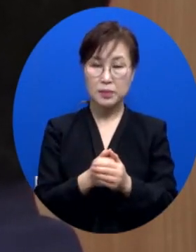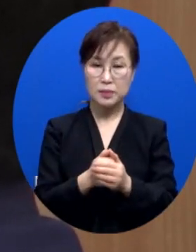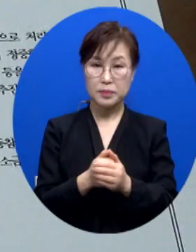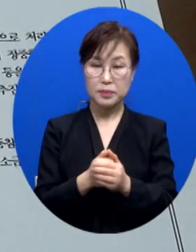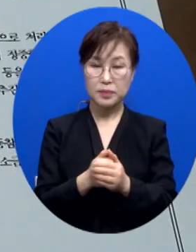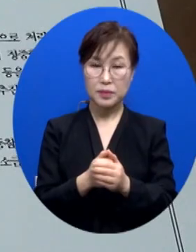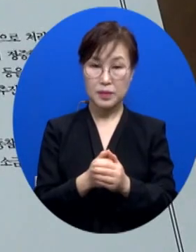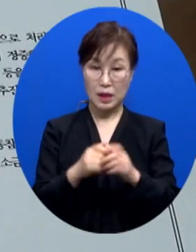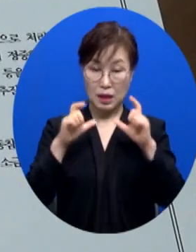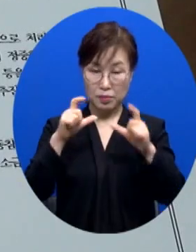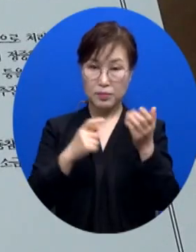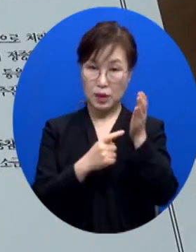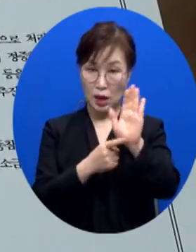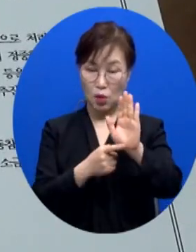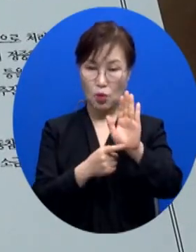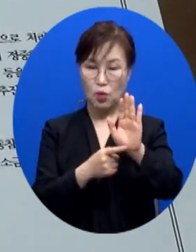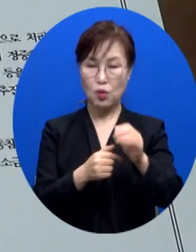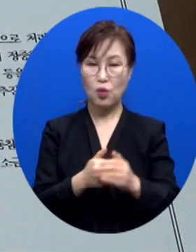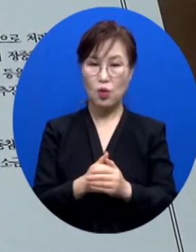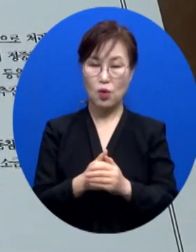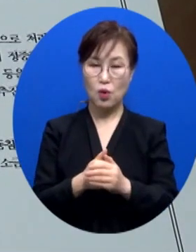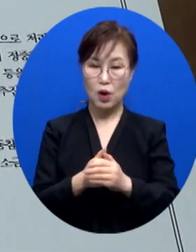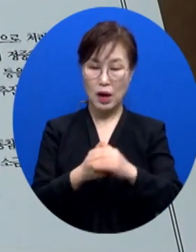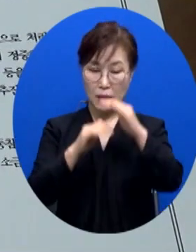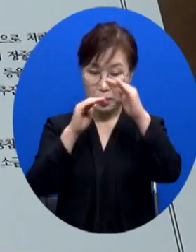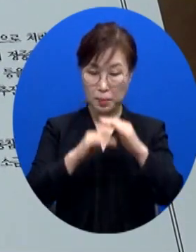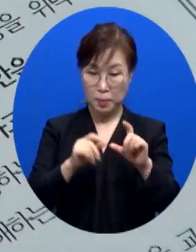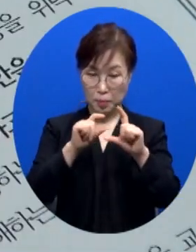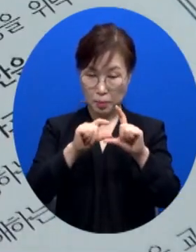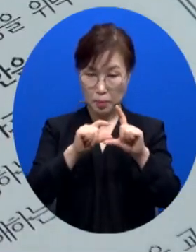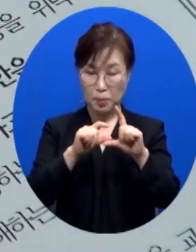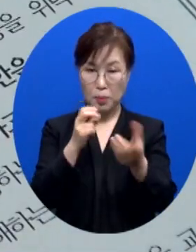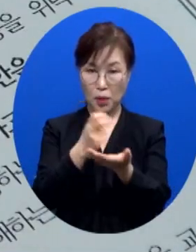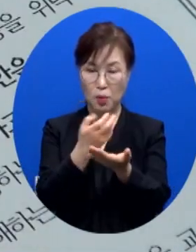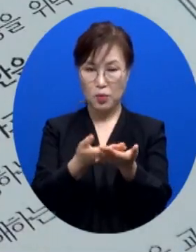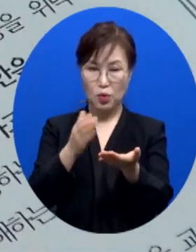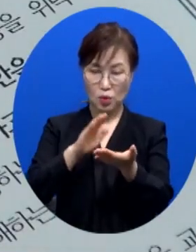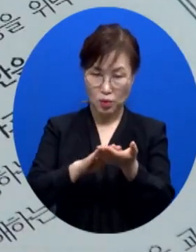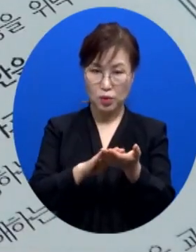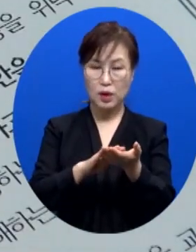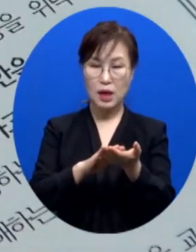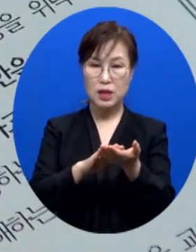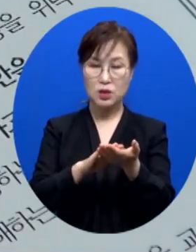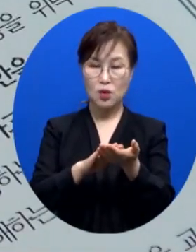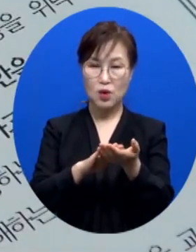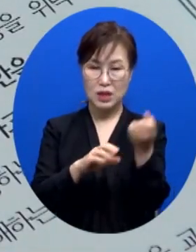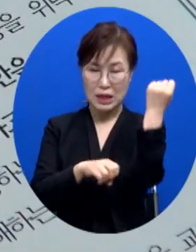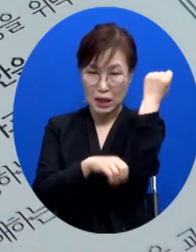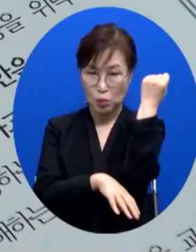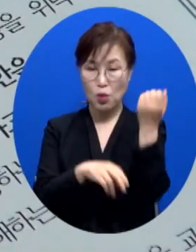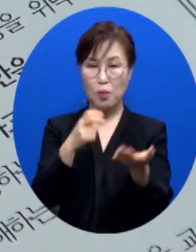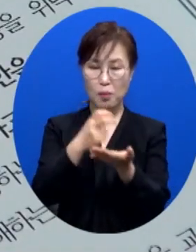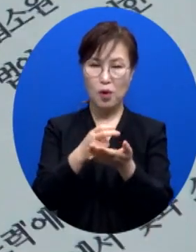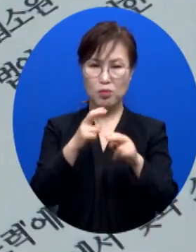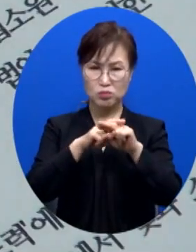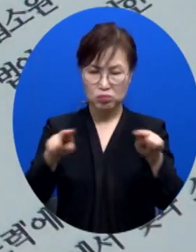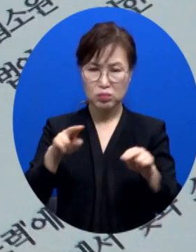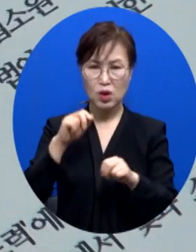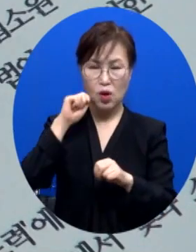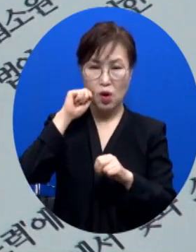등은 성명을 통해 사립학교법 일부 개정 법률안은 사립학교의 존립 기반을 무너뜨리는 심각한 법안들을 내포하고